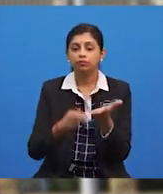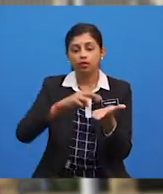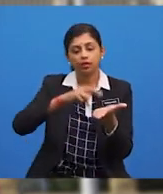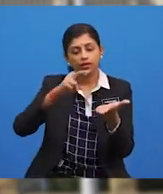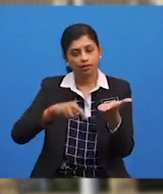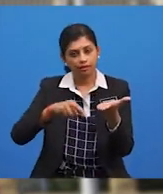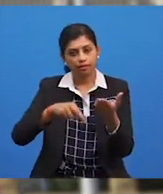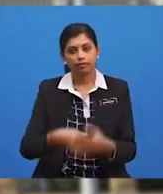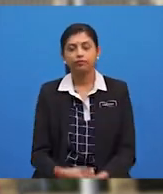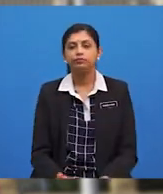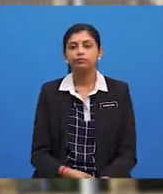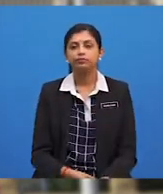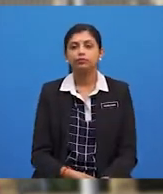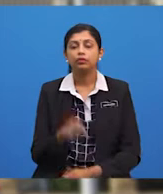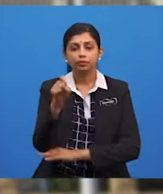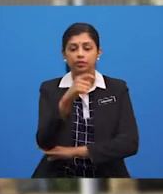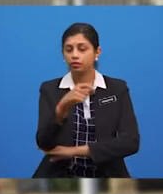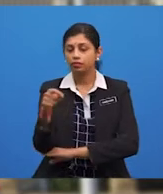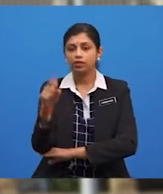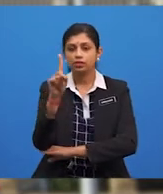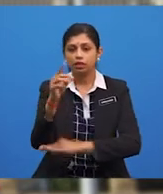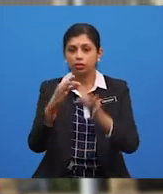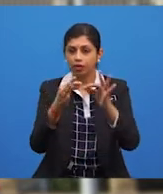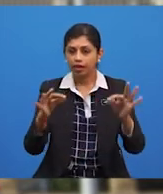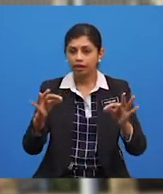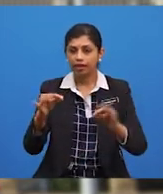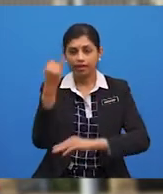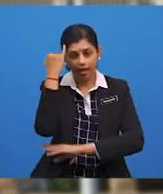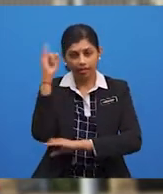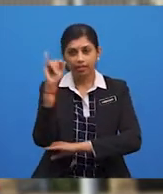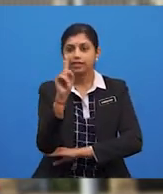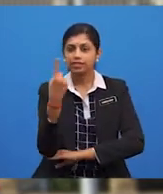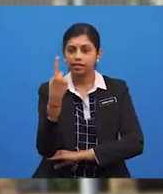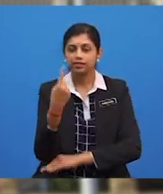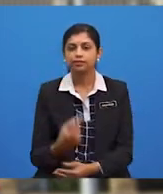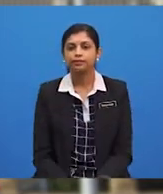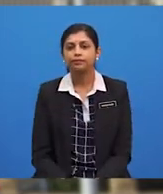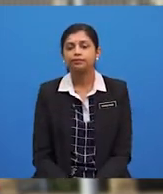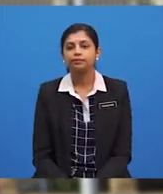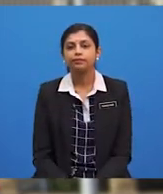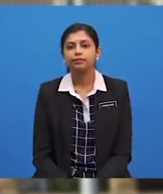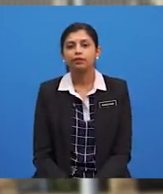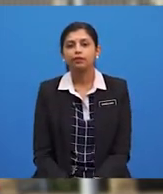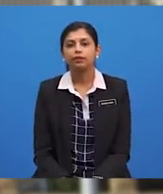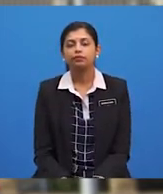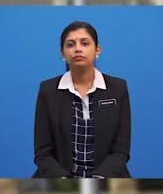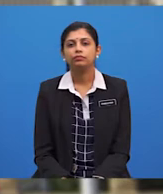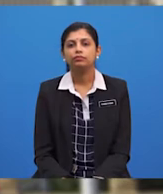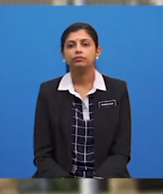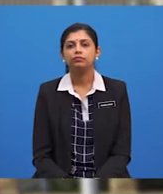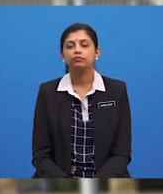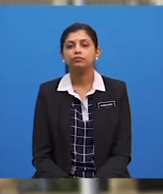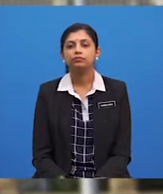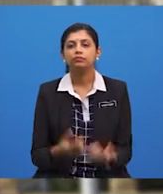rendah. Pelajar hanya perlu menulis satu ayat, iaitu ayat idea sahaja. Baiklah, mari